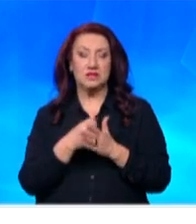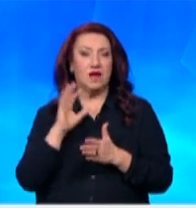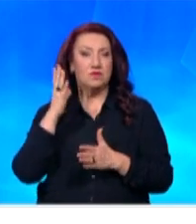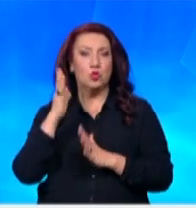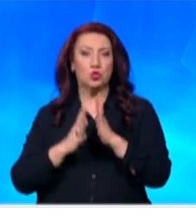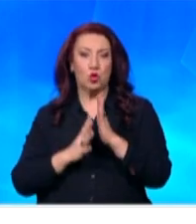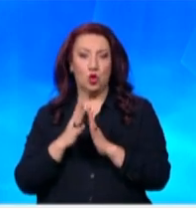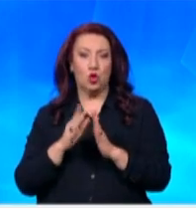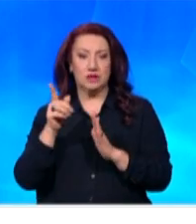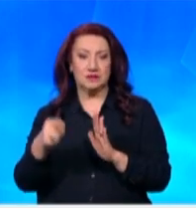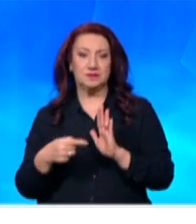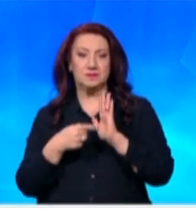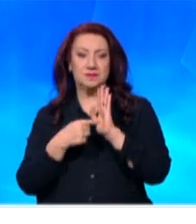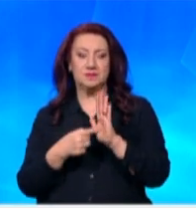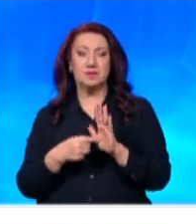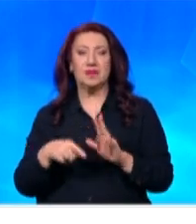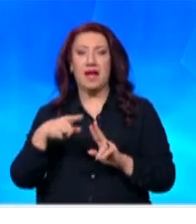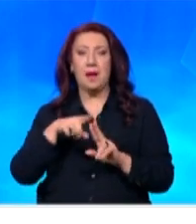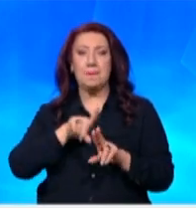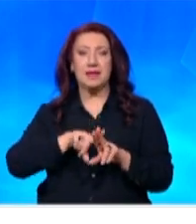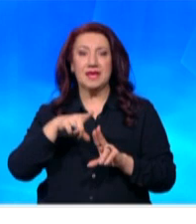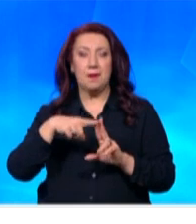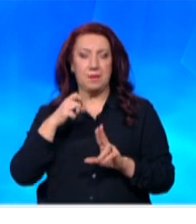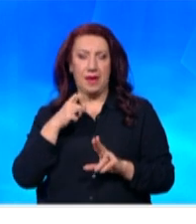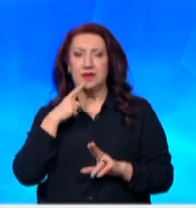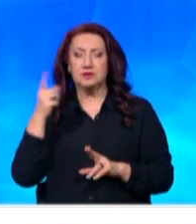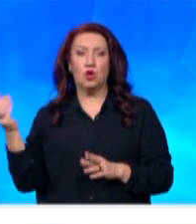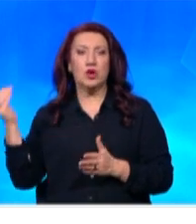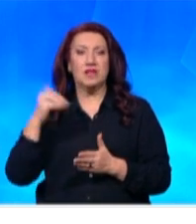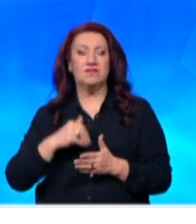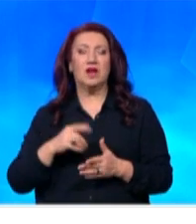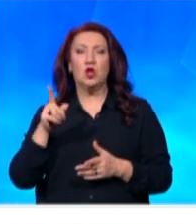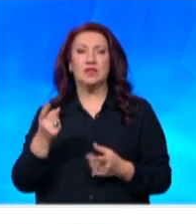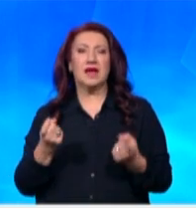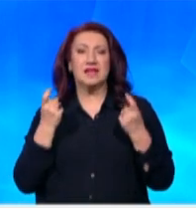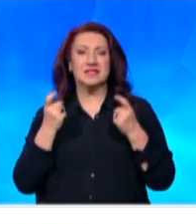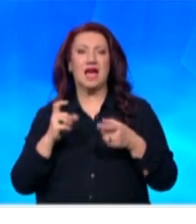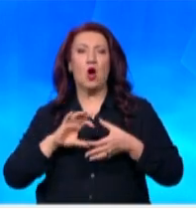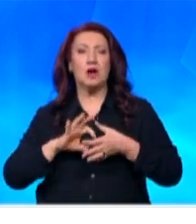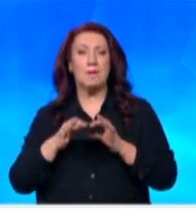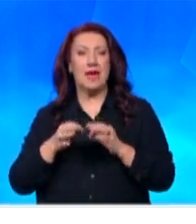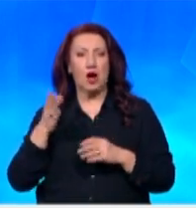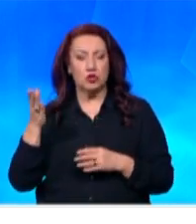представи официално Пипа. Десният защитник идва от Олимпиакос, играе още за Хъдърсфилд и Еспаньол.